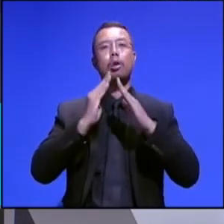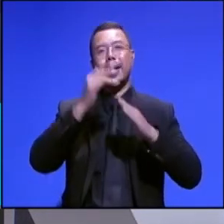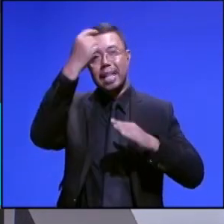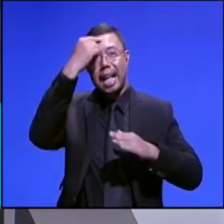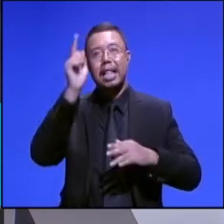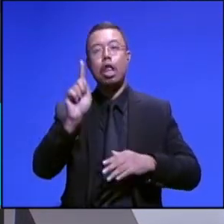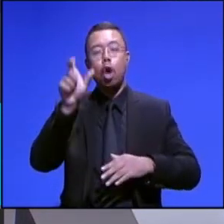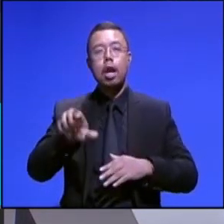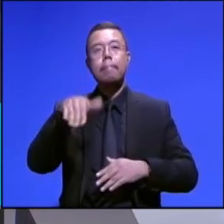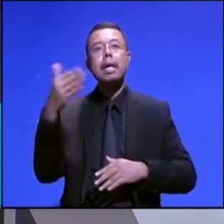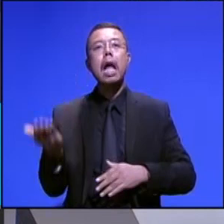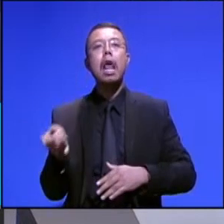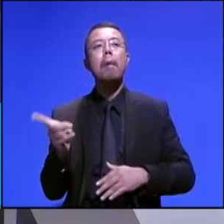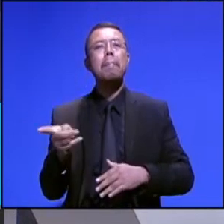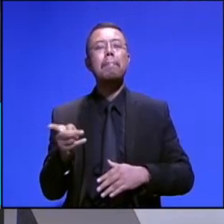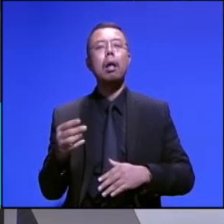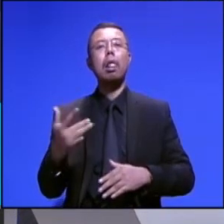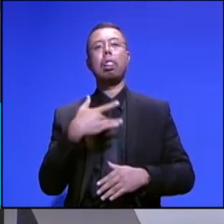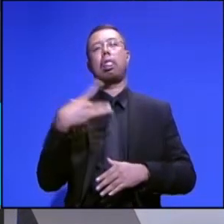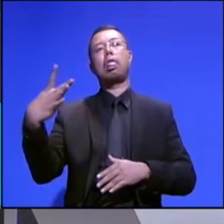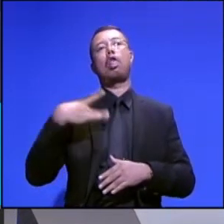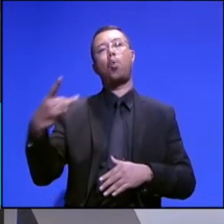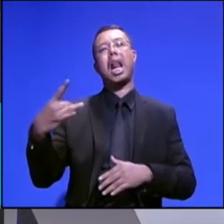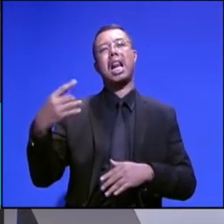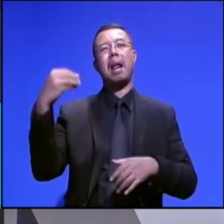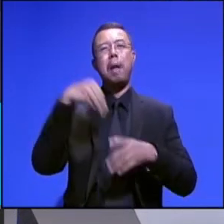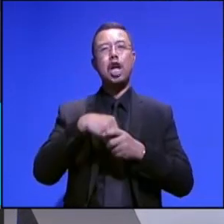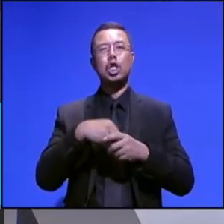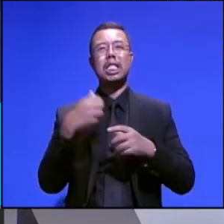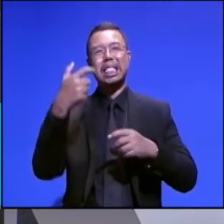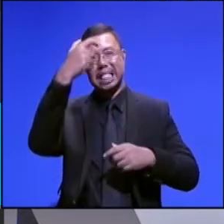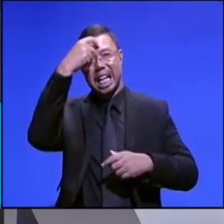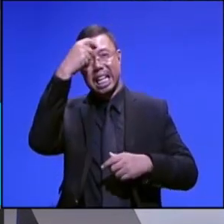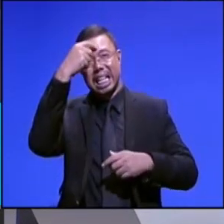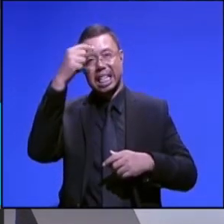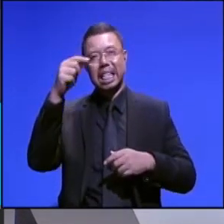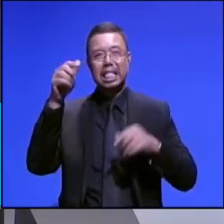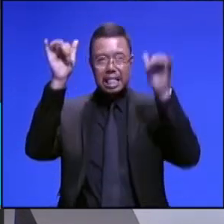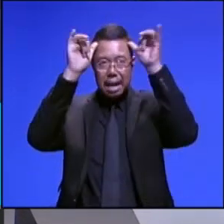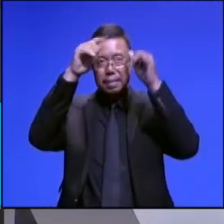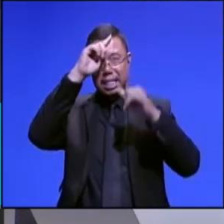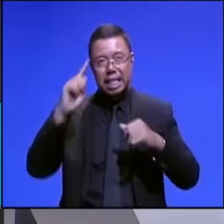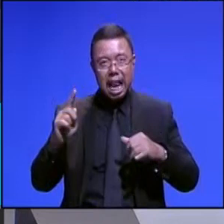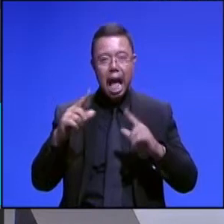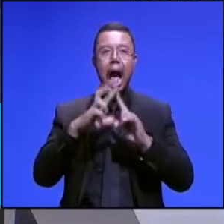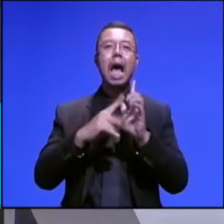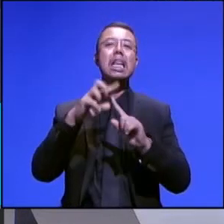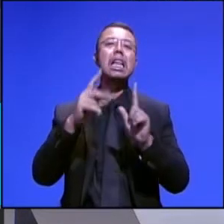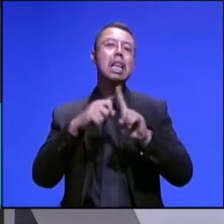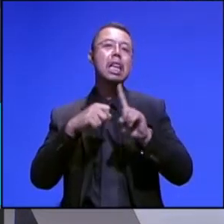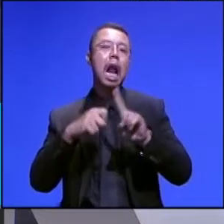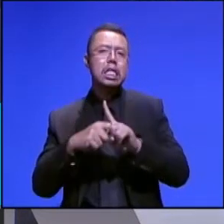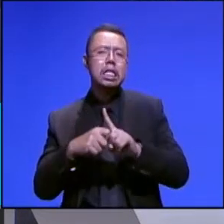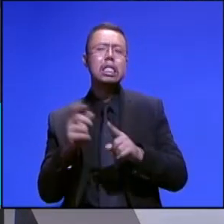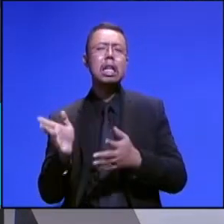diantaranya meninggal dunia karena diduga terpapar wabah antraks. Kejadian ini bermula dari temuan hewan sapi yang mati.